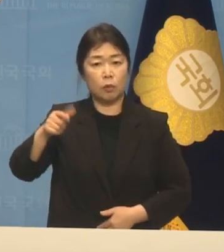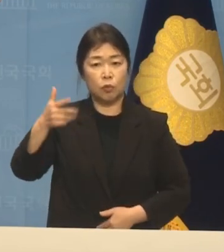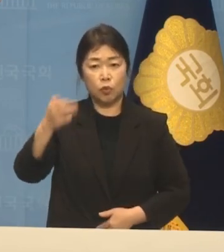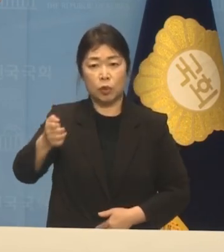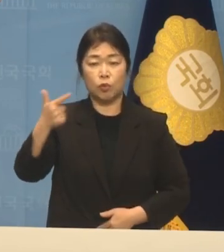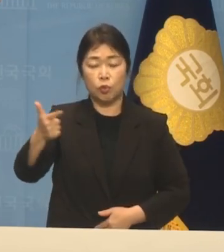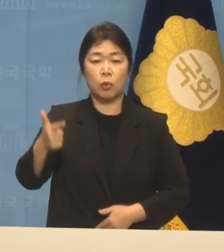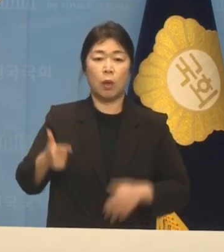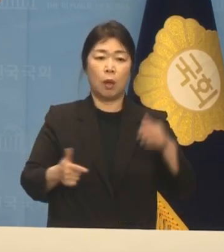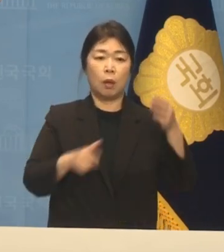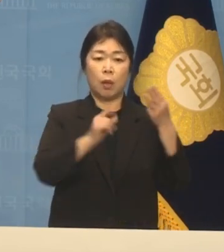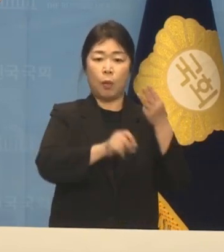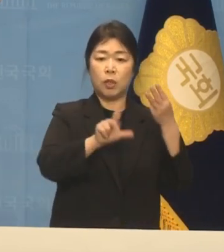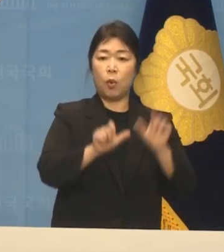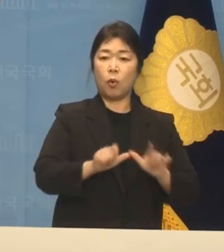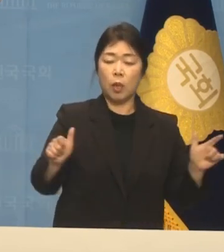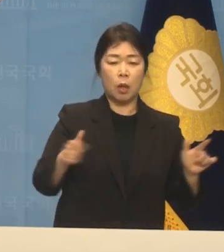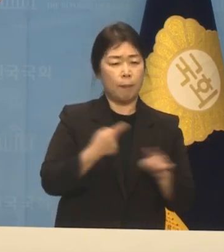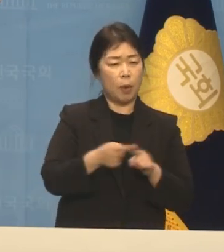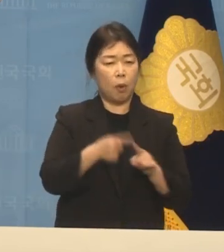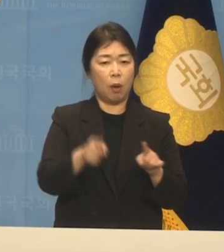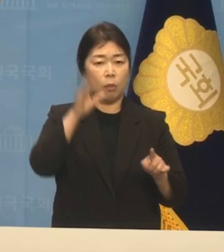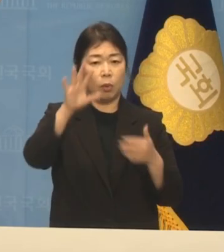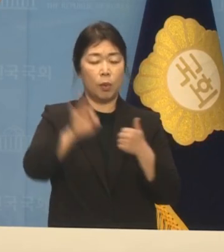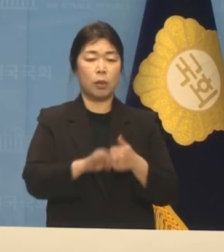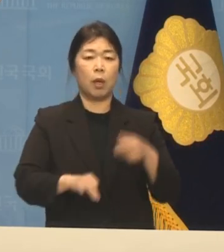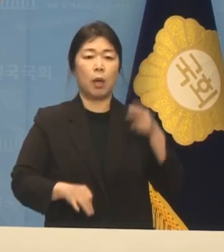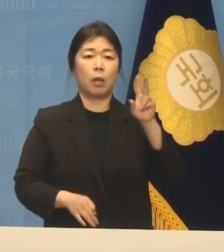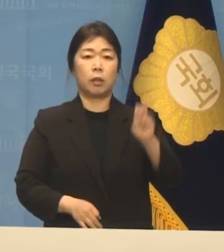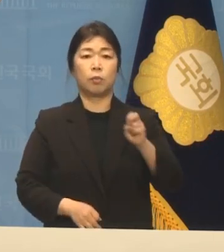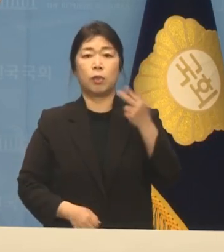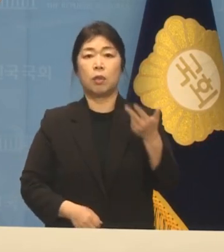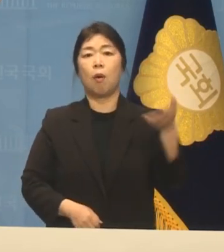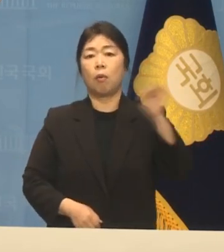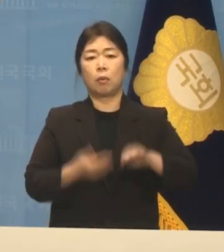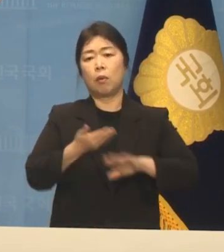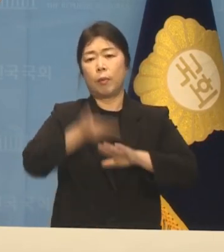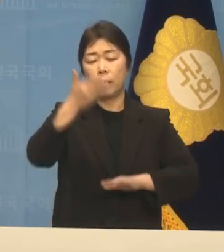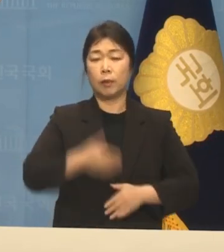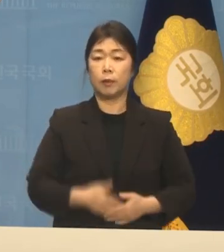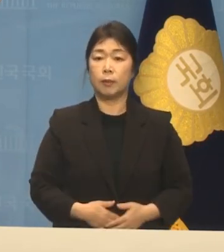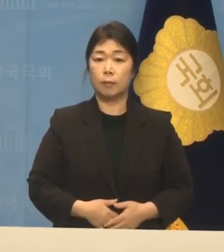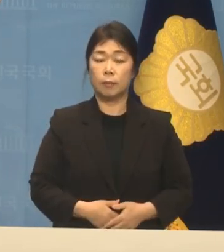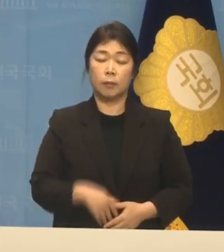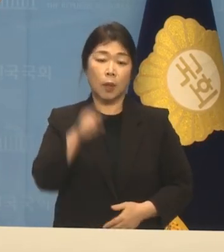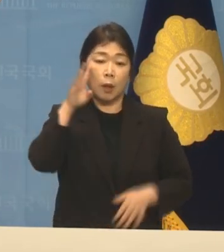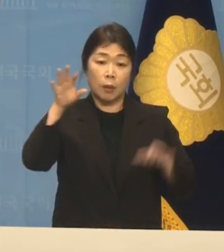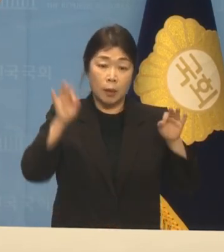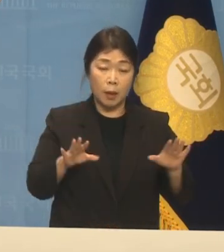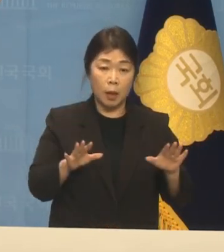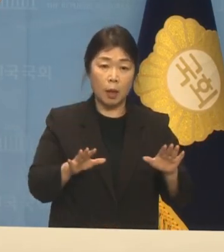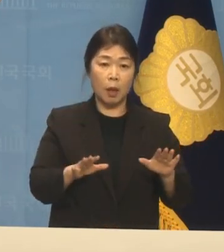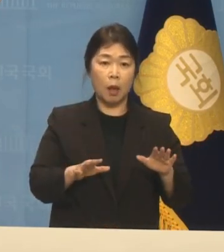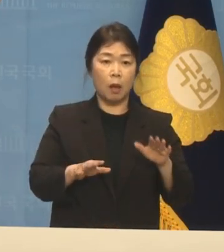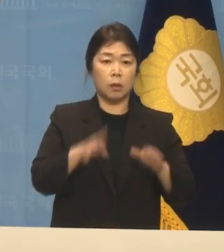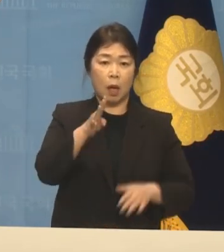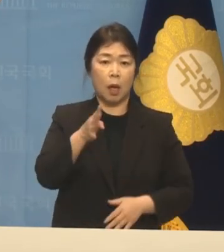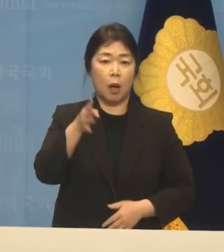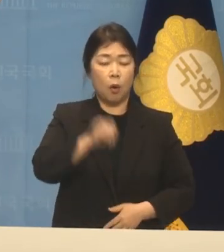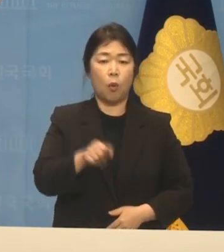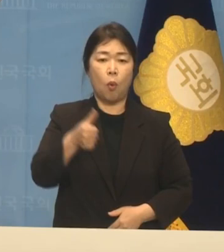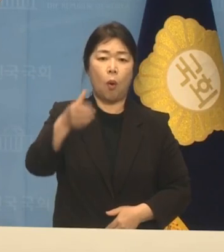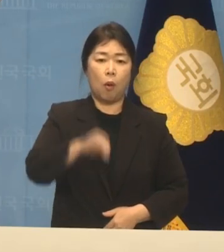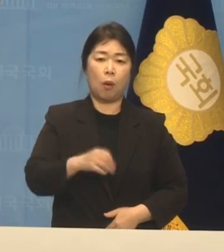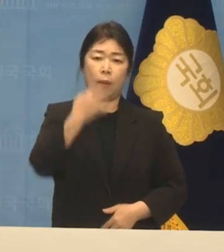16,096주의 3월 25일 종가 규정 평가액은 27억 원이 넘습니다. 불과 며칠 만에 4, 5억 원의 시세 차익을